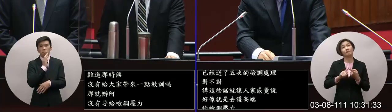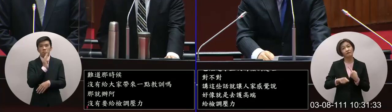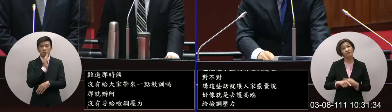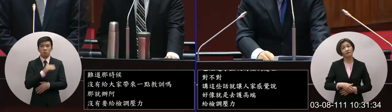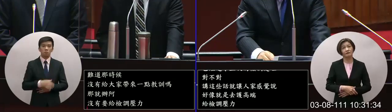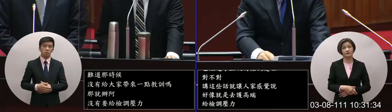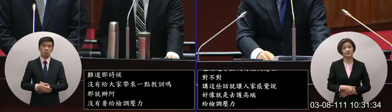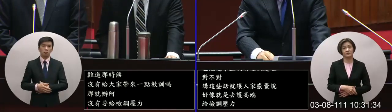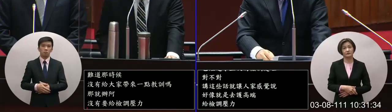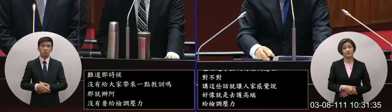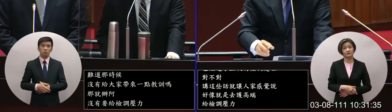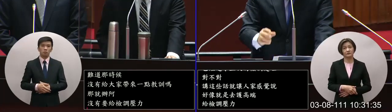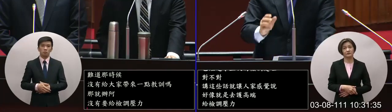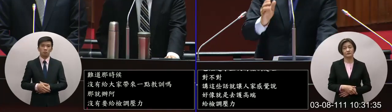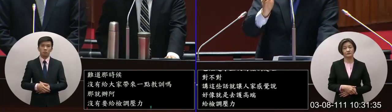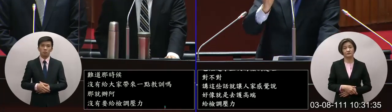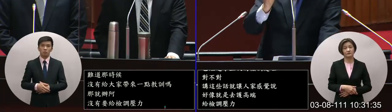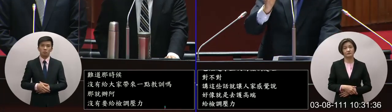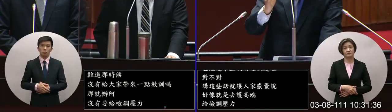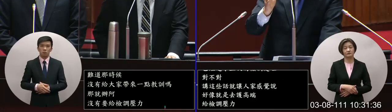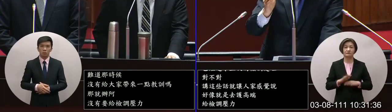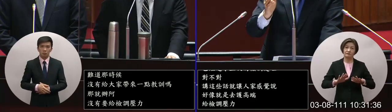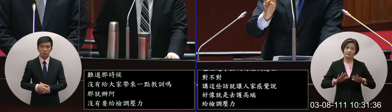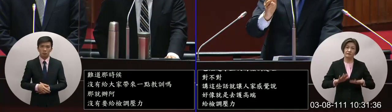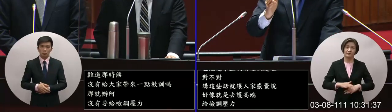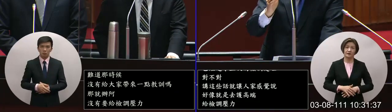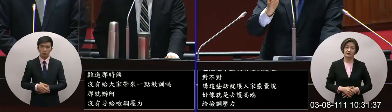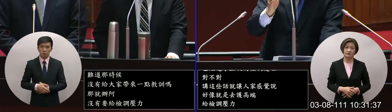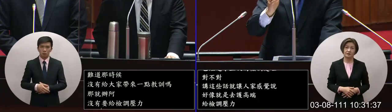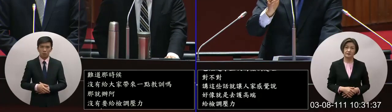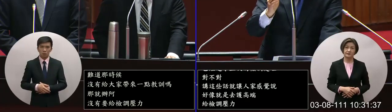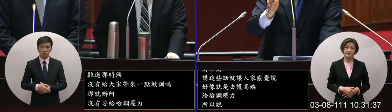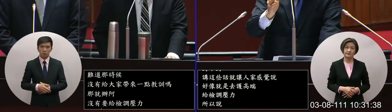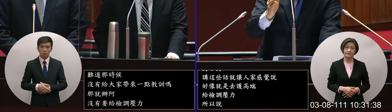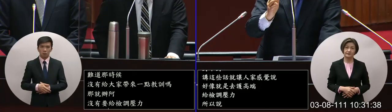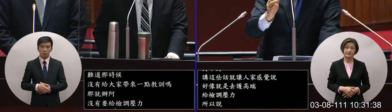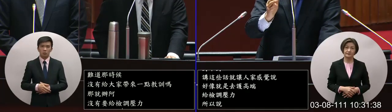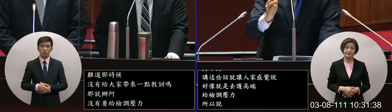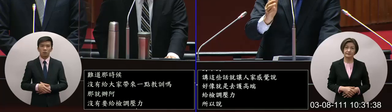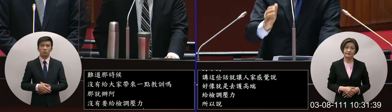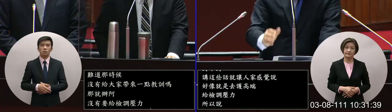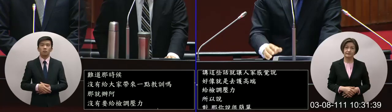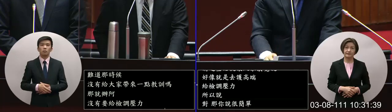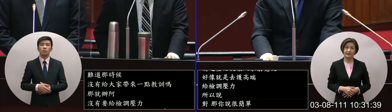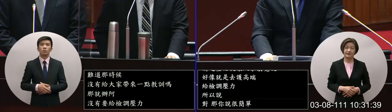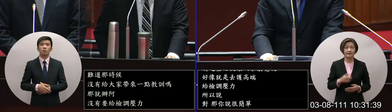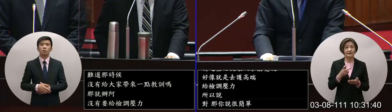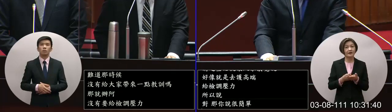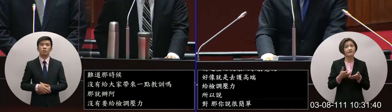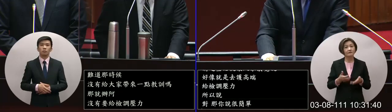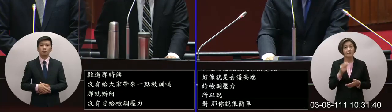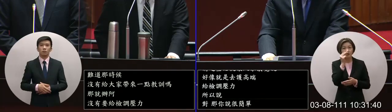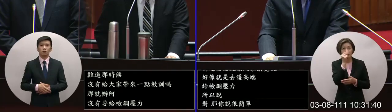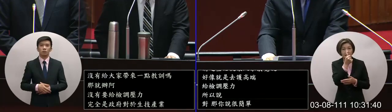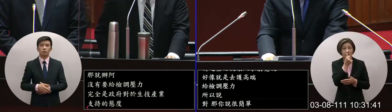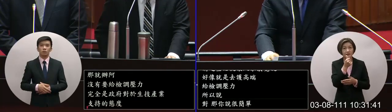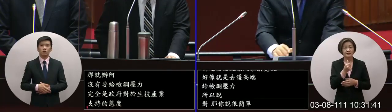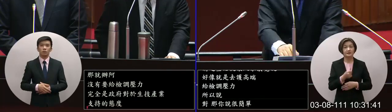那你说今天哦，这个包括哈、哦，这个我们严重特殊这个